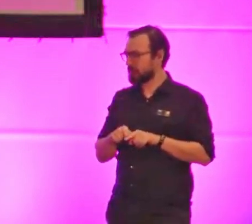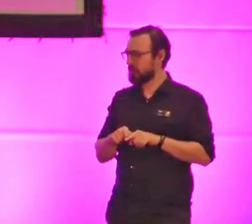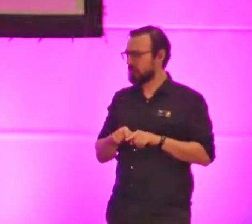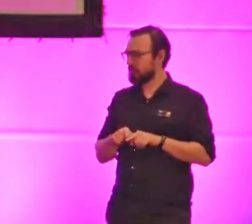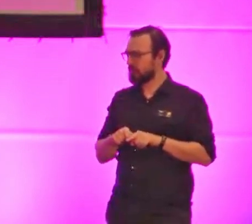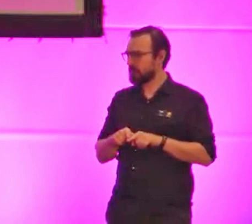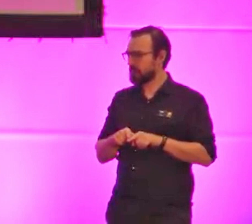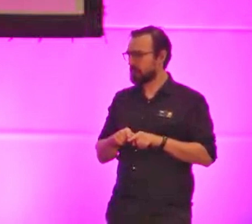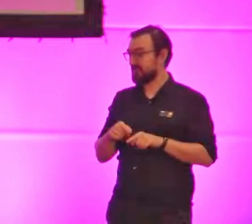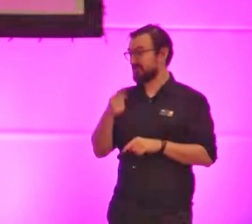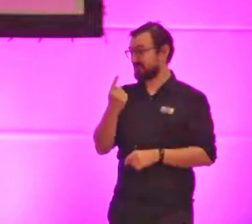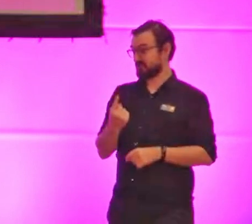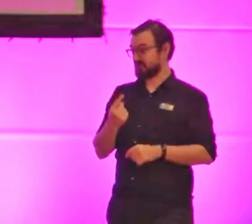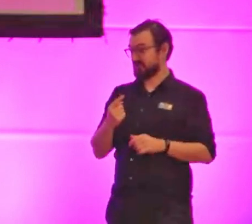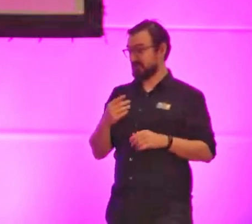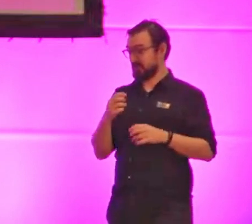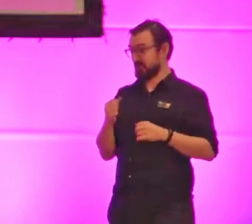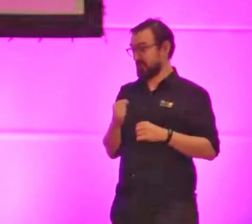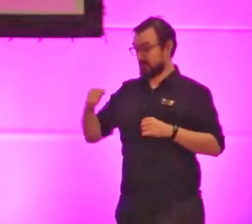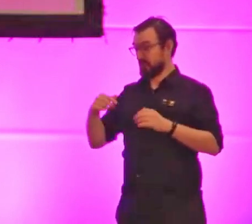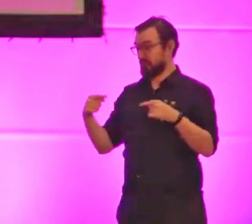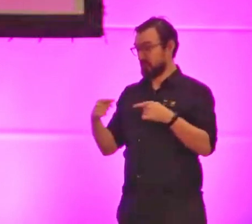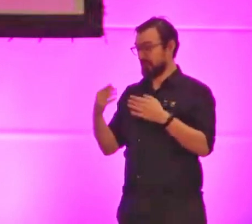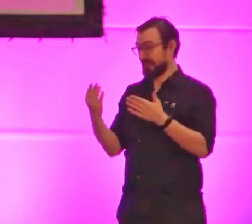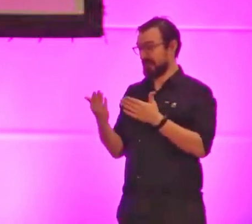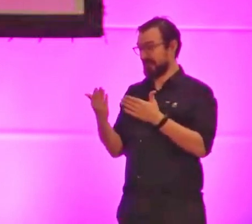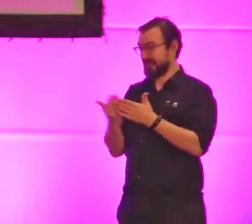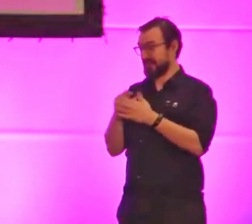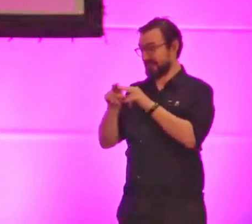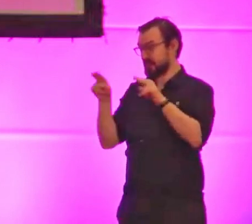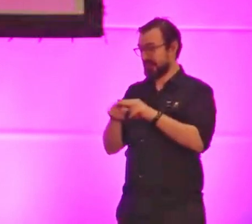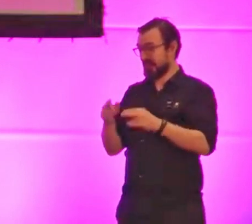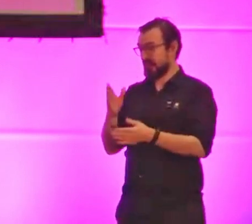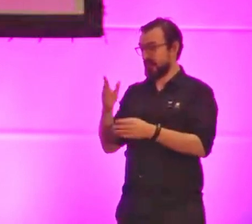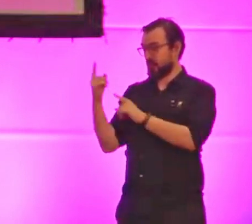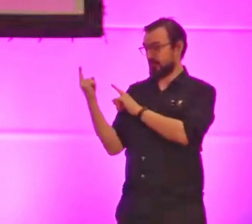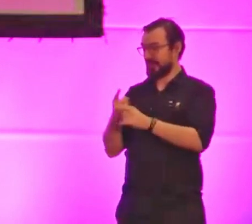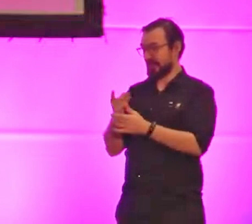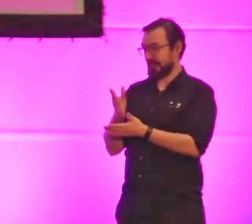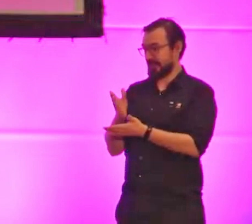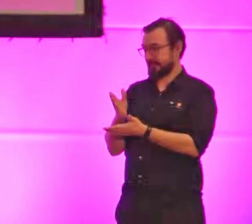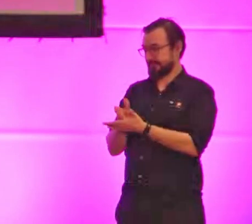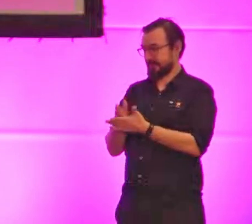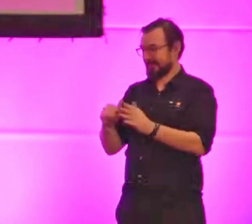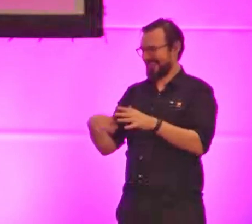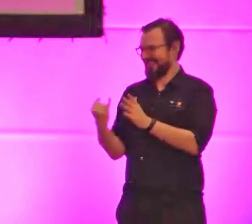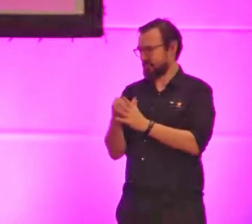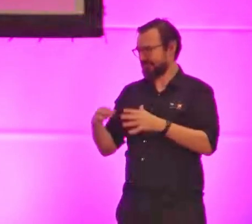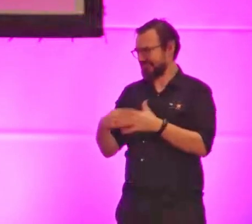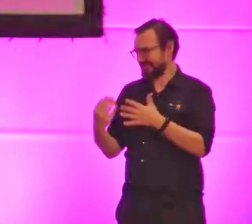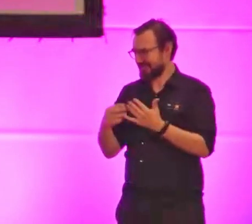Ja, för det första verkar det vara brott mot den internationella humanitära rätten. Alltså under ett